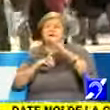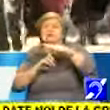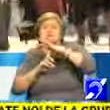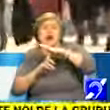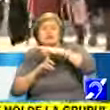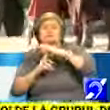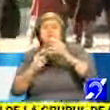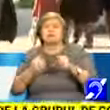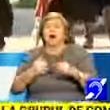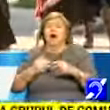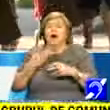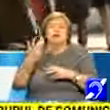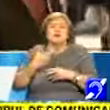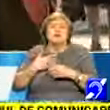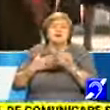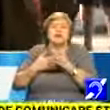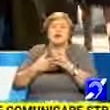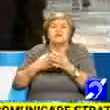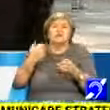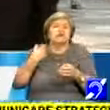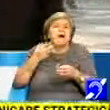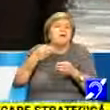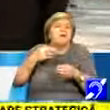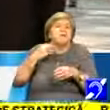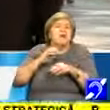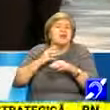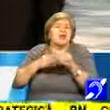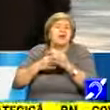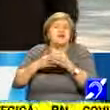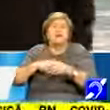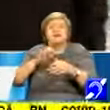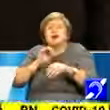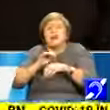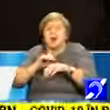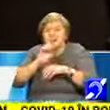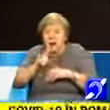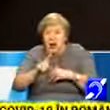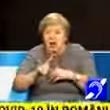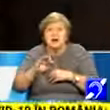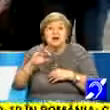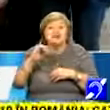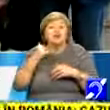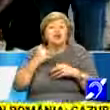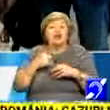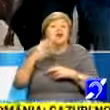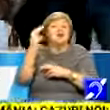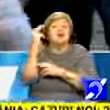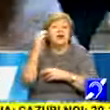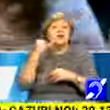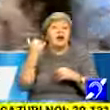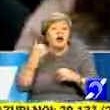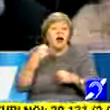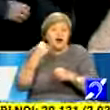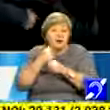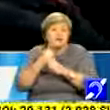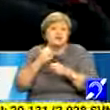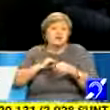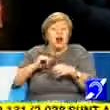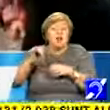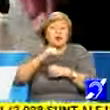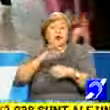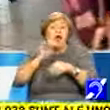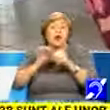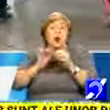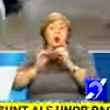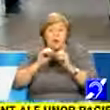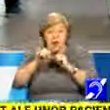suport evacuare medicală, precum și de la bordul celor care operează în zona economică exclusivă a României,